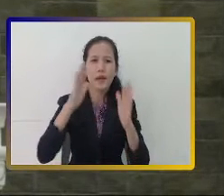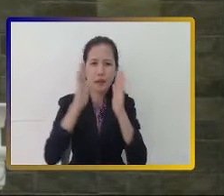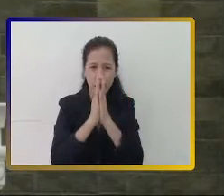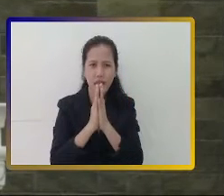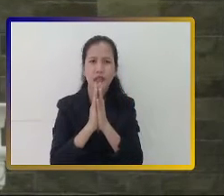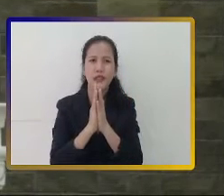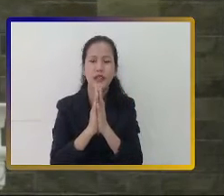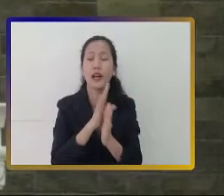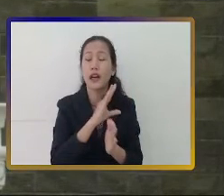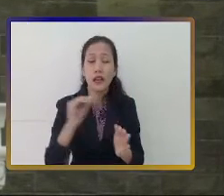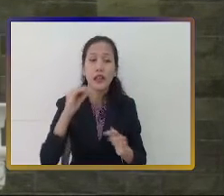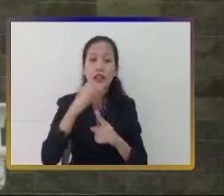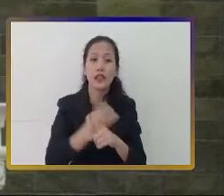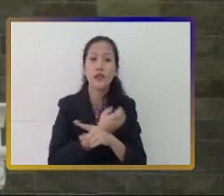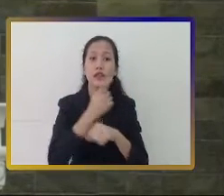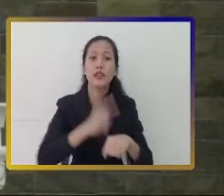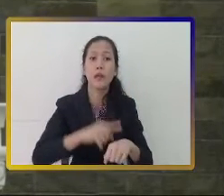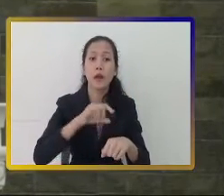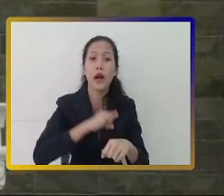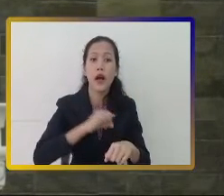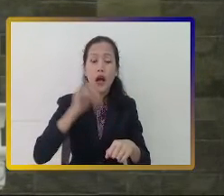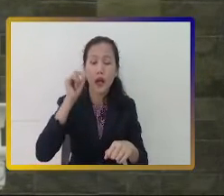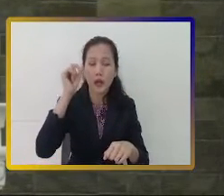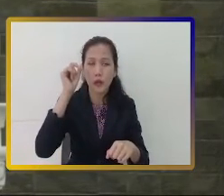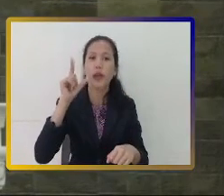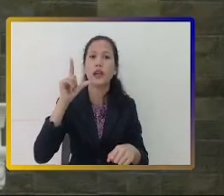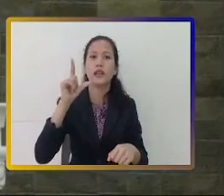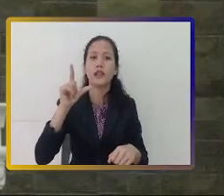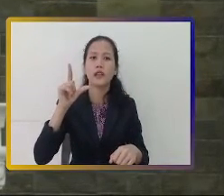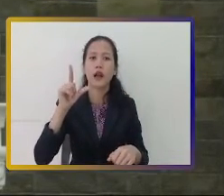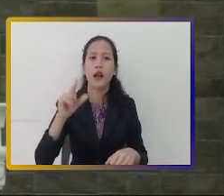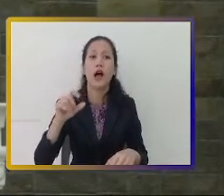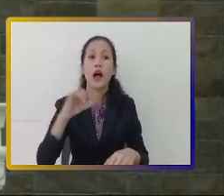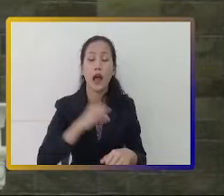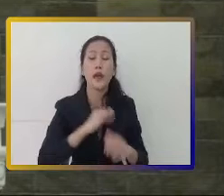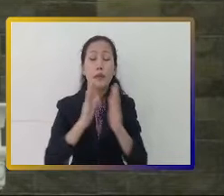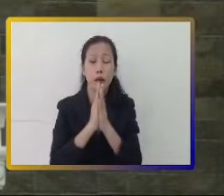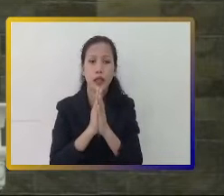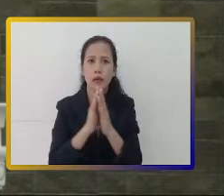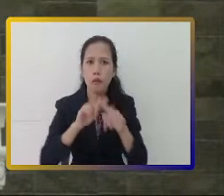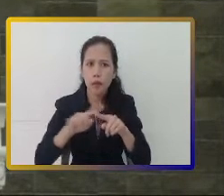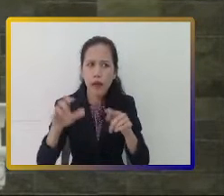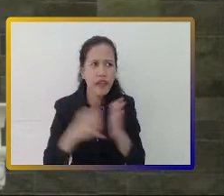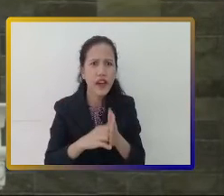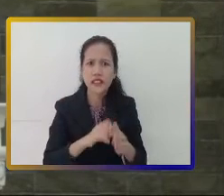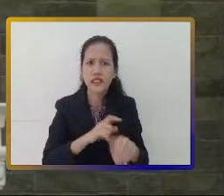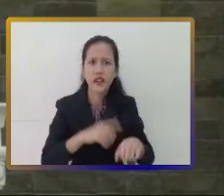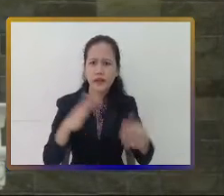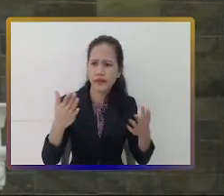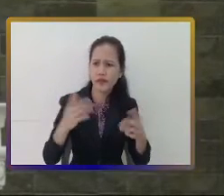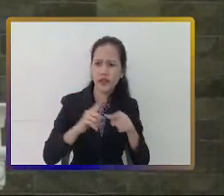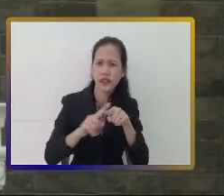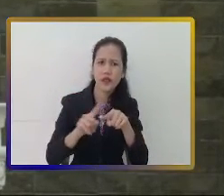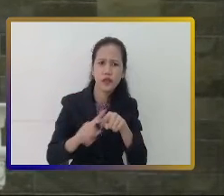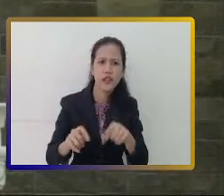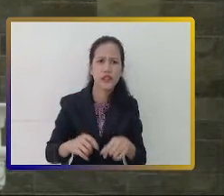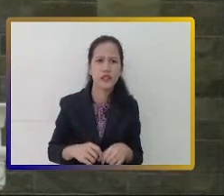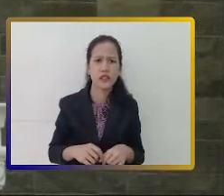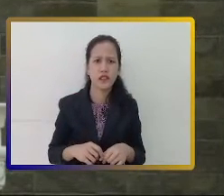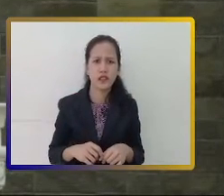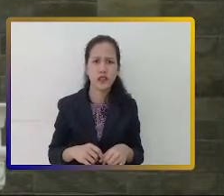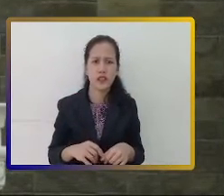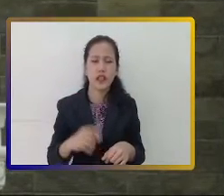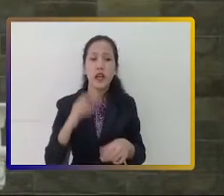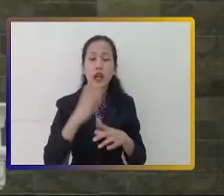At every time na nagigising po ako, nananalangin po ako. But that time, sabi ko nga po, kakaiba. So every time na manalangin po ako, sabi ko, Panginoon,